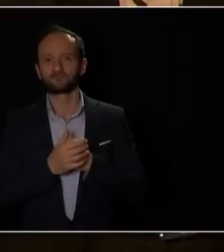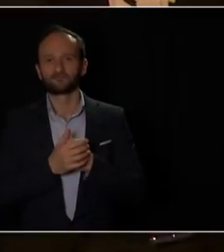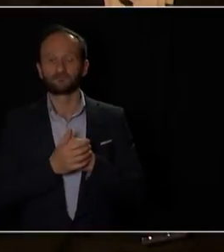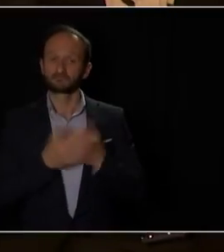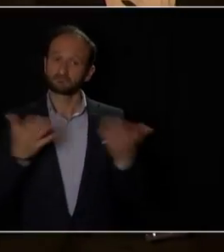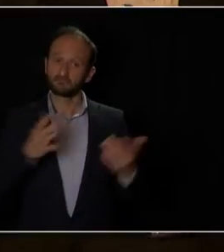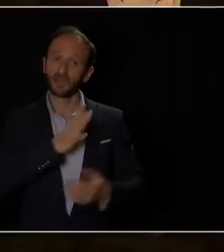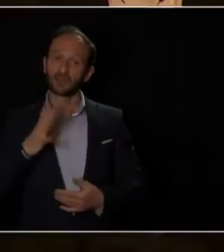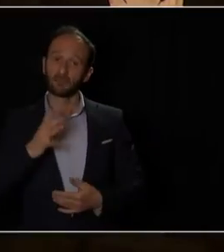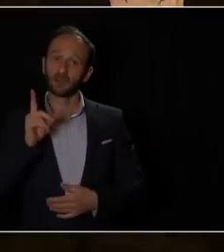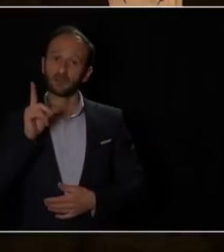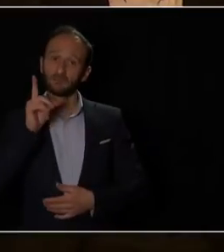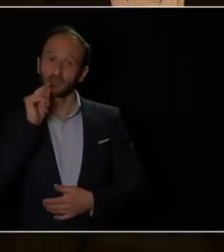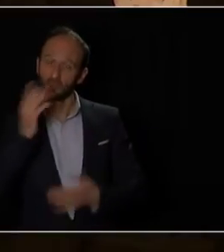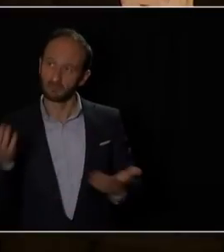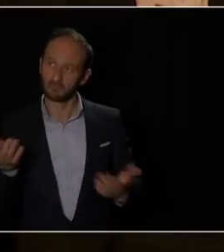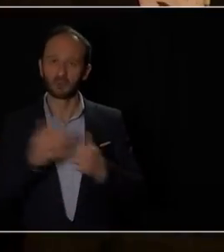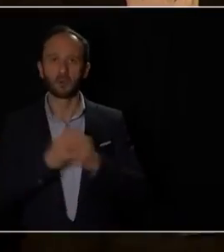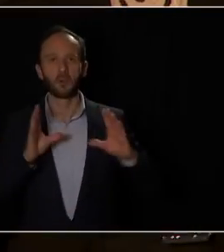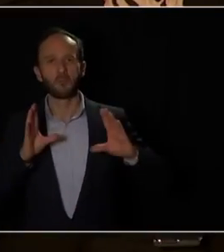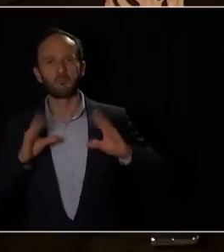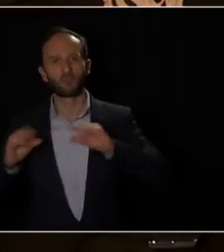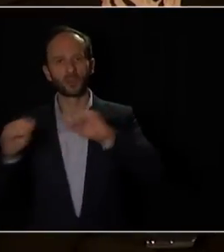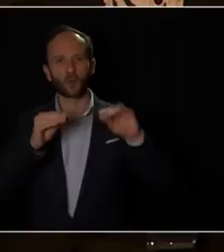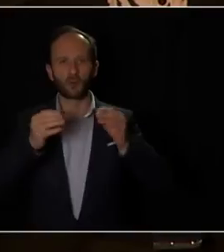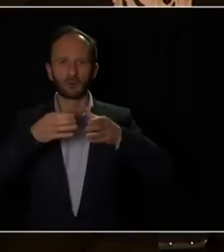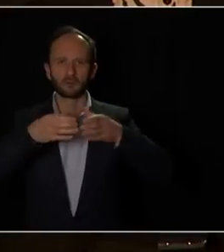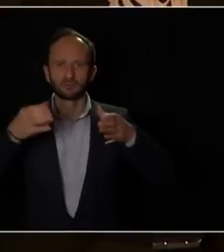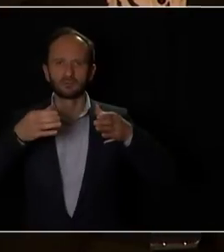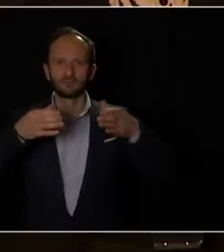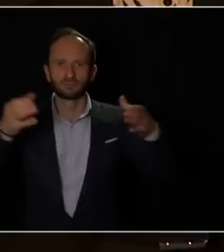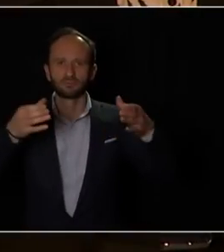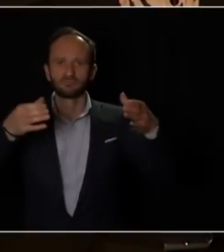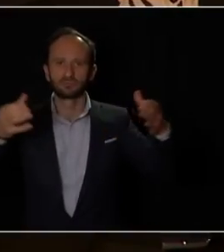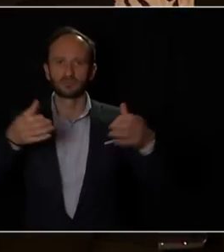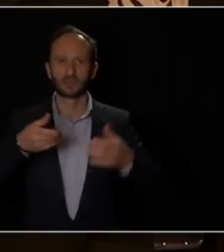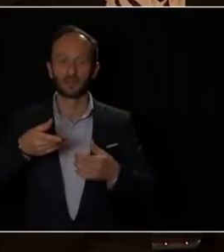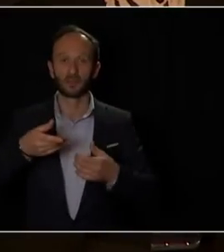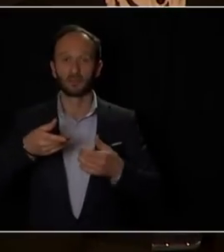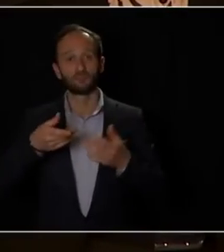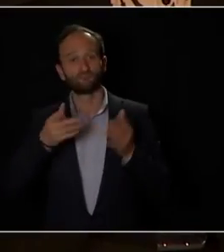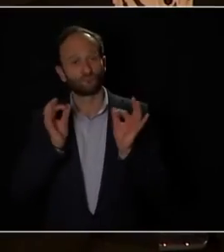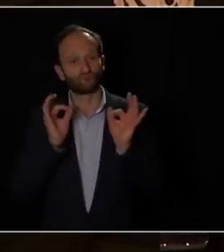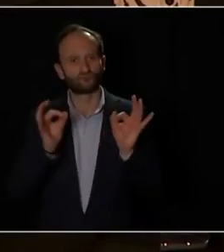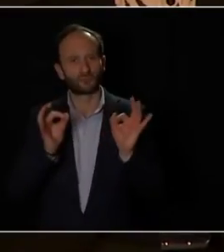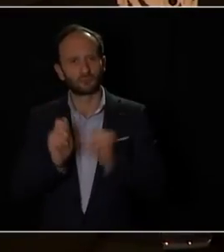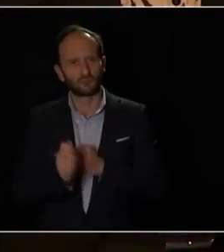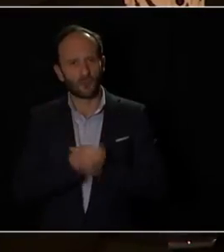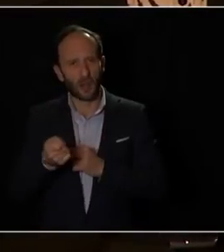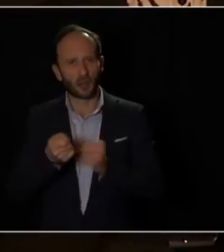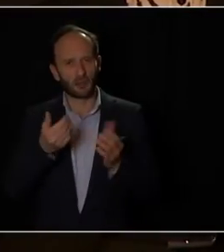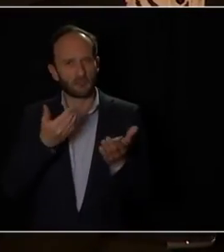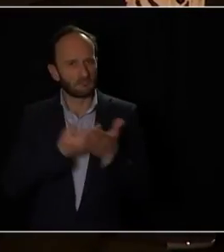Mesdames, Messieurs, avec une population en croissance continue, mais modérée, nous